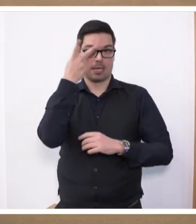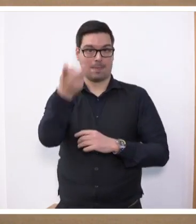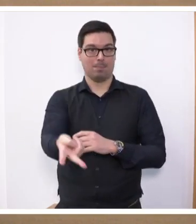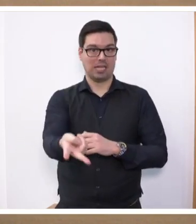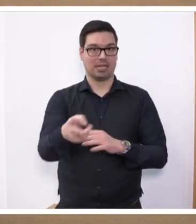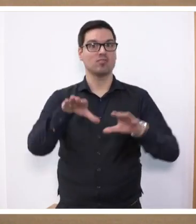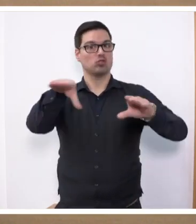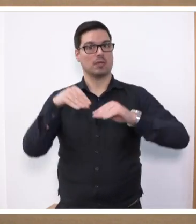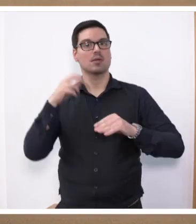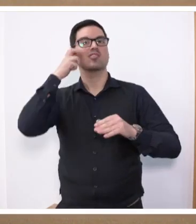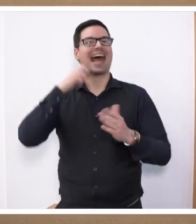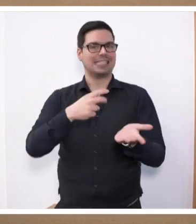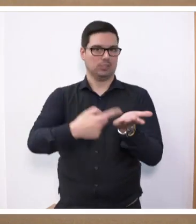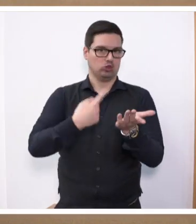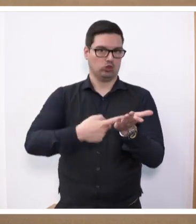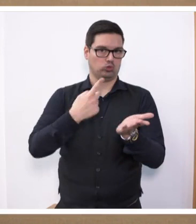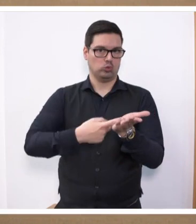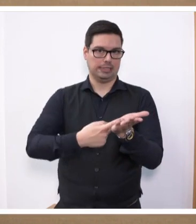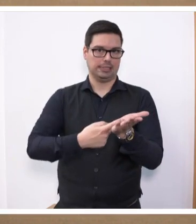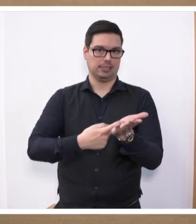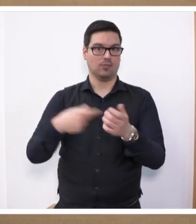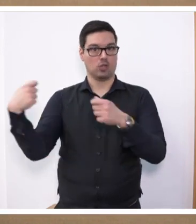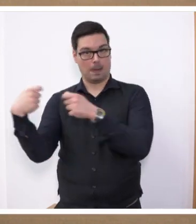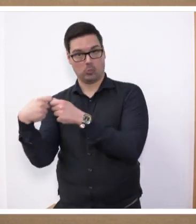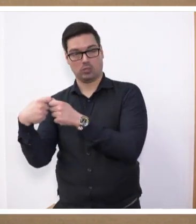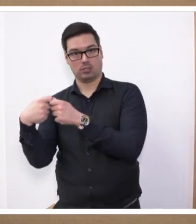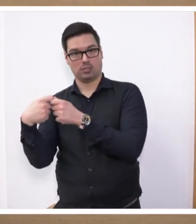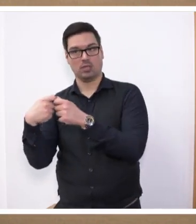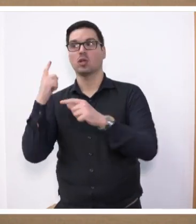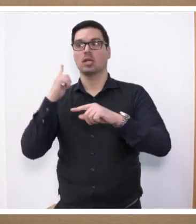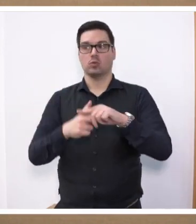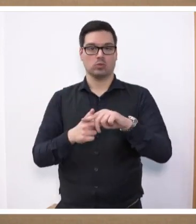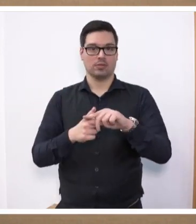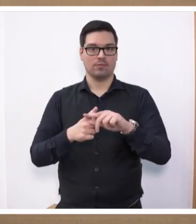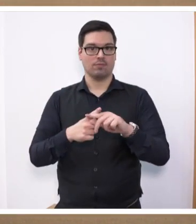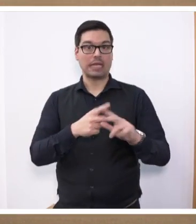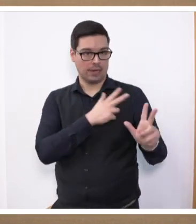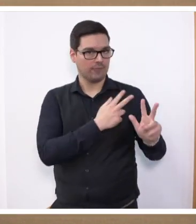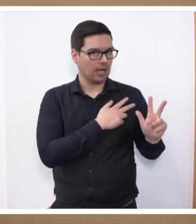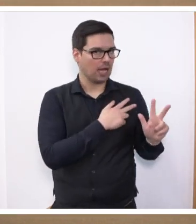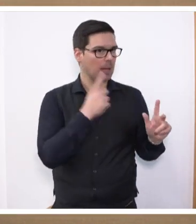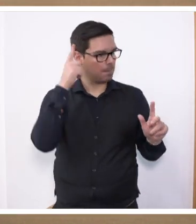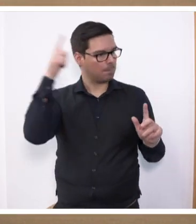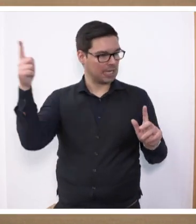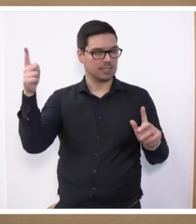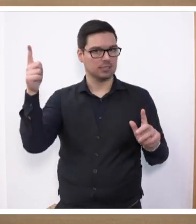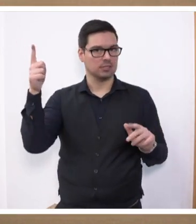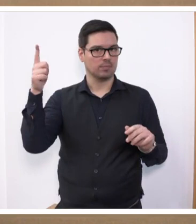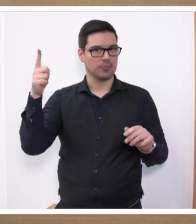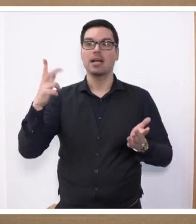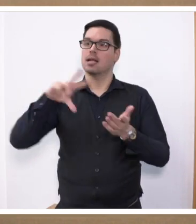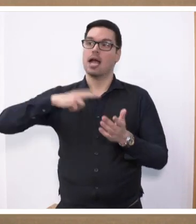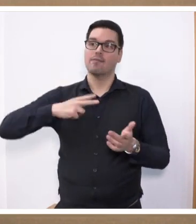die Übernahme der Altschulden gegenüber dem Bund. Und wenn Sie es ernst meinen mit den Kommunen, dann erwarte ich